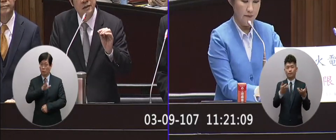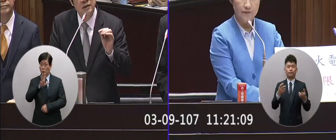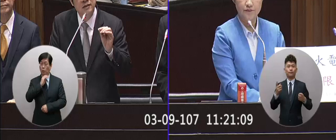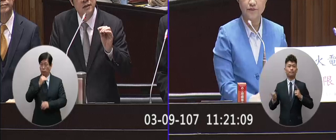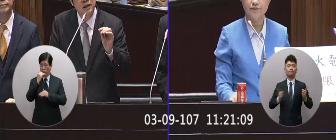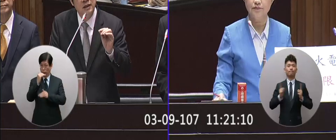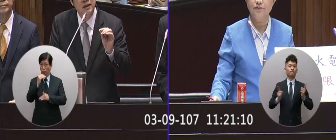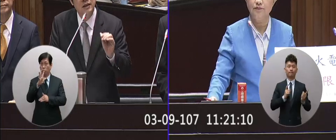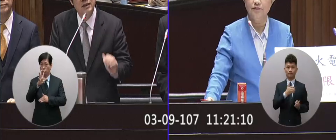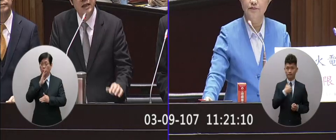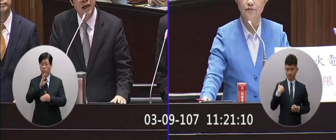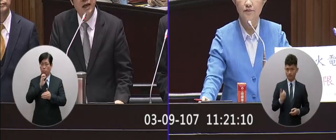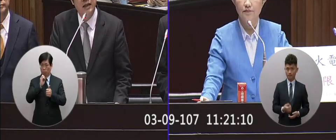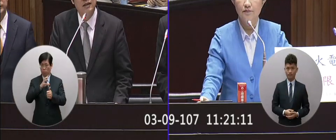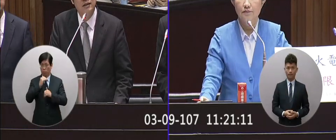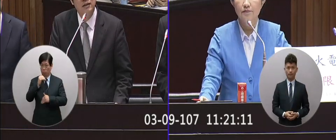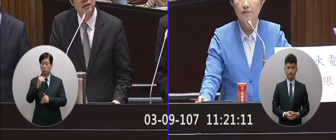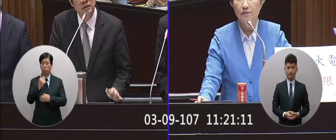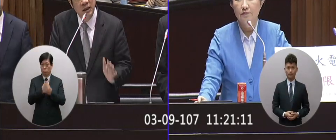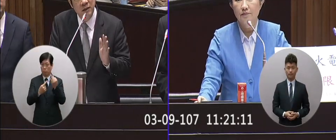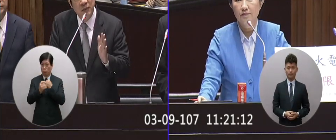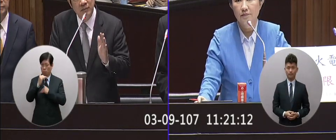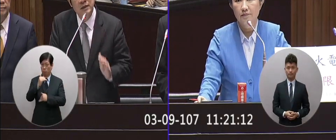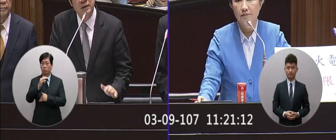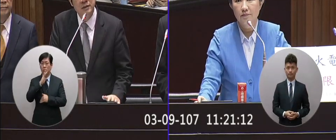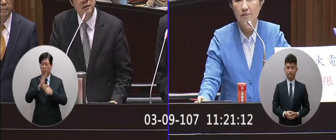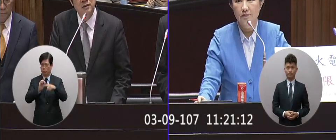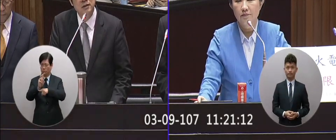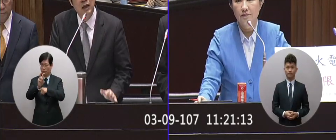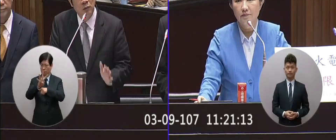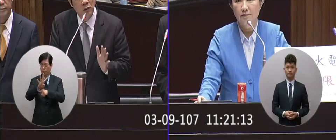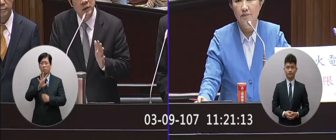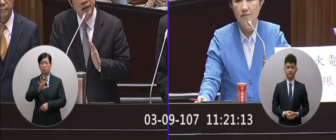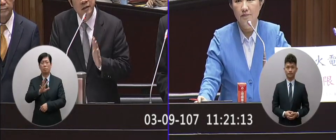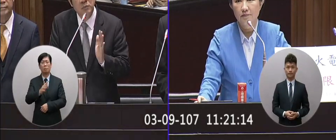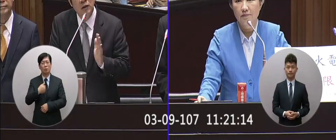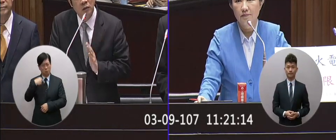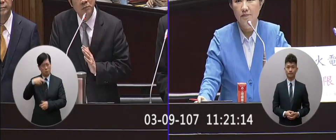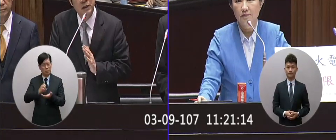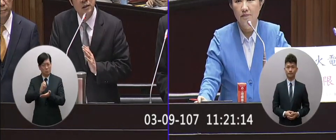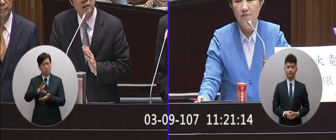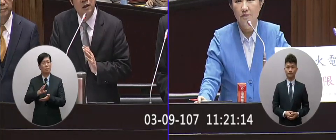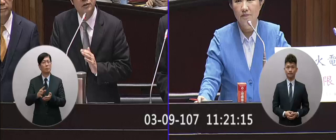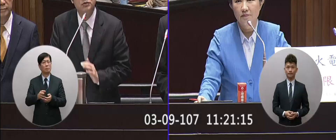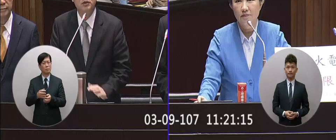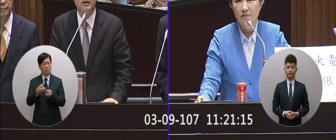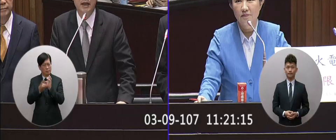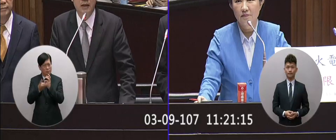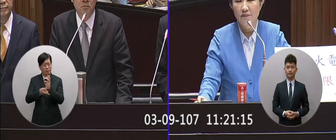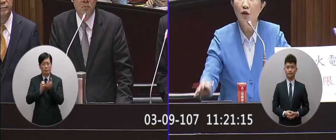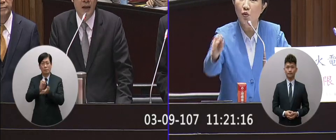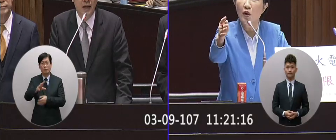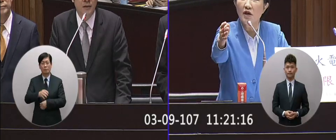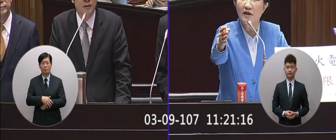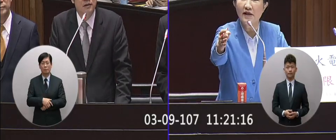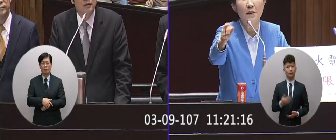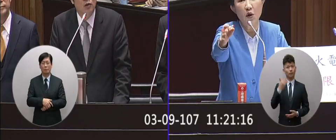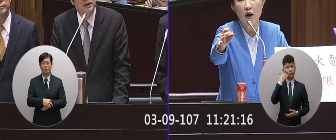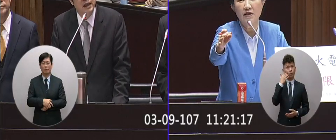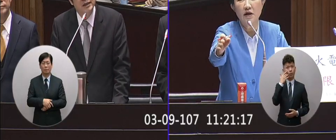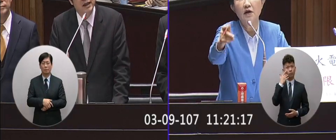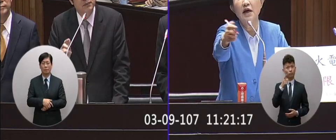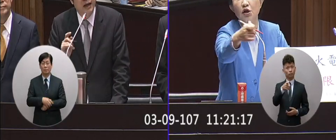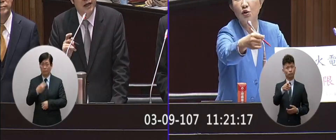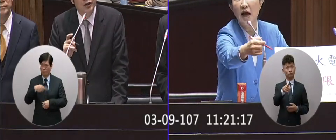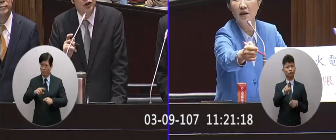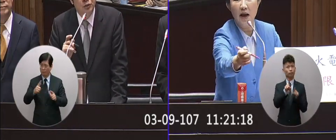它有 限那个限量啊，限了24%啊。我再跟你报告完毕啊，就是说在一百， 那如果照你这样